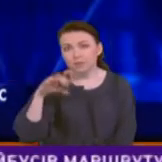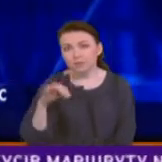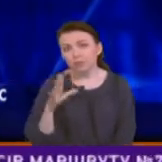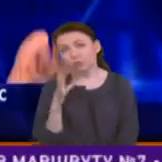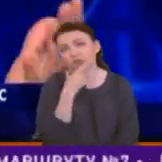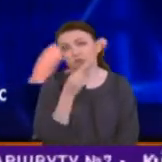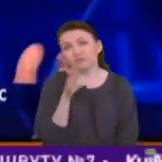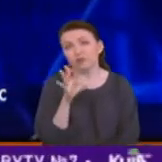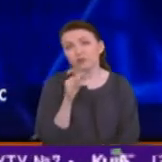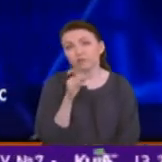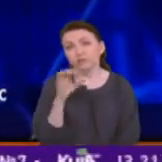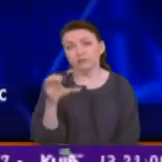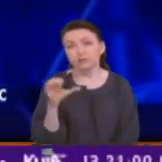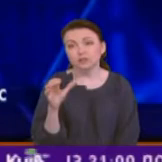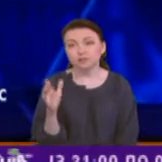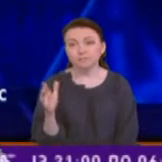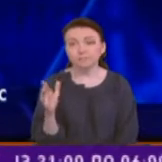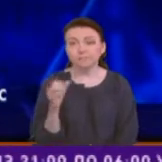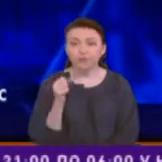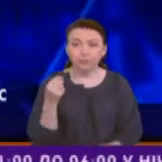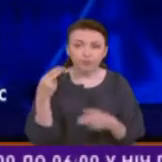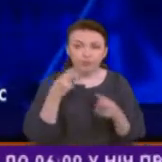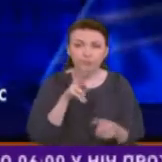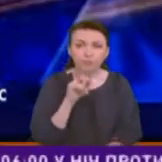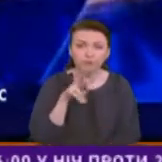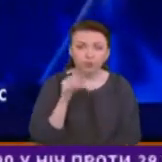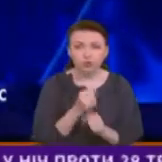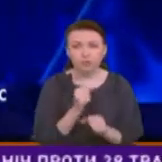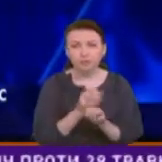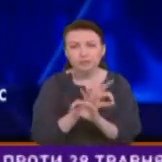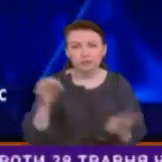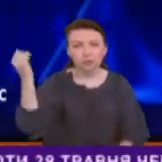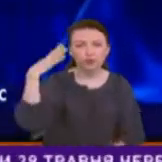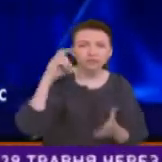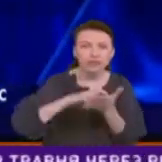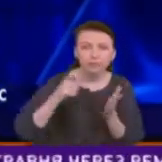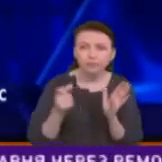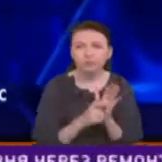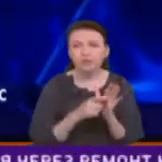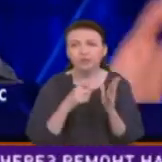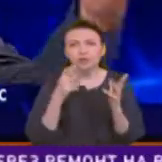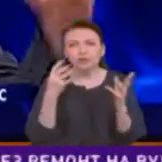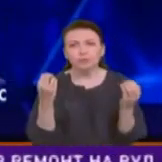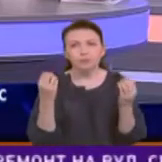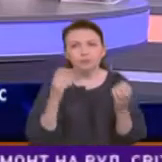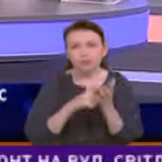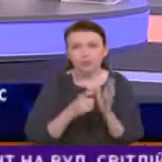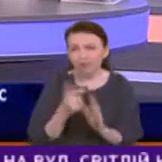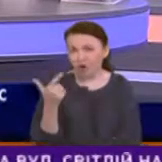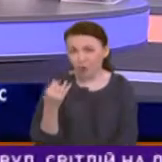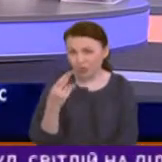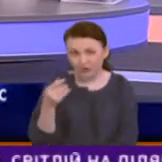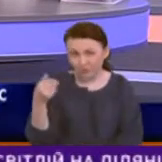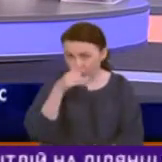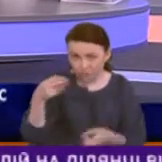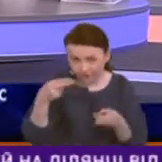красивий. Лебідь Павло зробить йому там все прекрасно, душові кабіни, малільні кімнати, а тут не зможе Гундяєв приїхати. Вибачте за